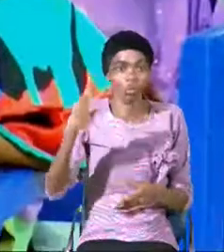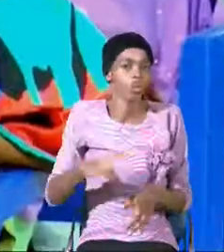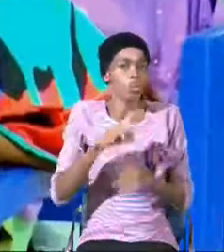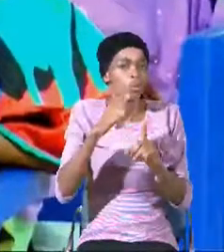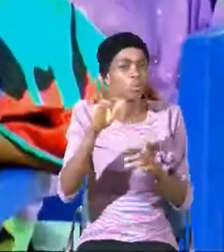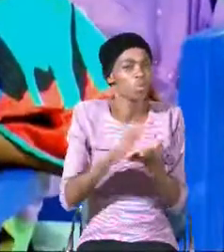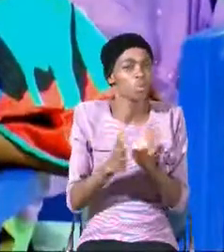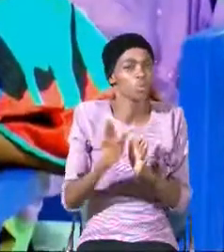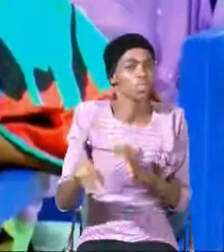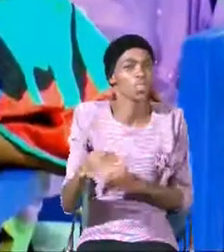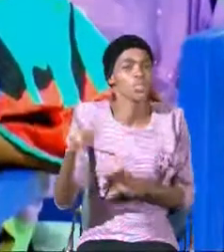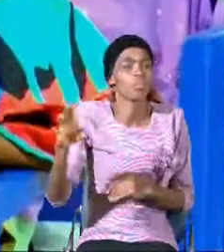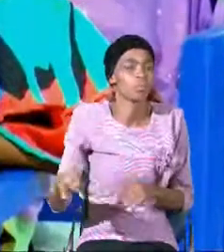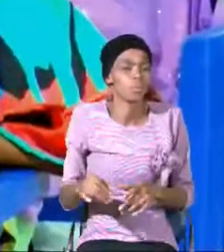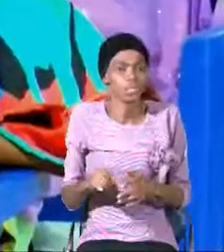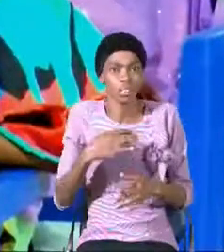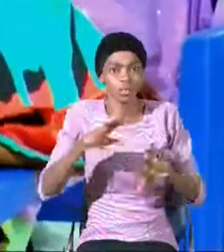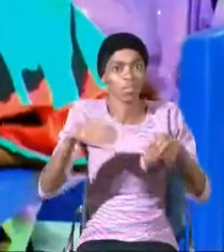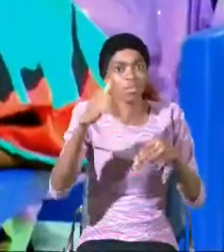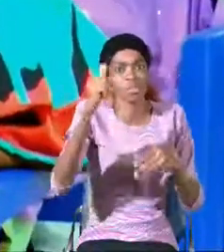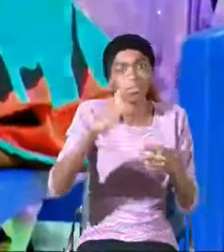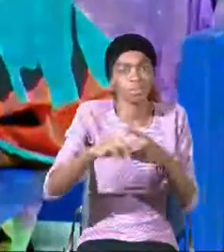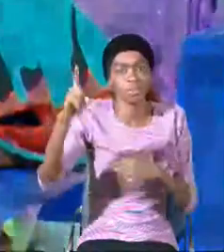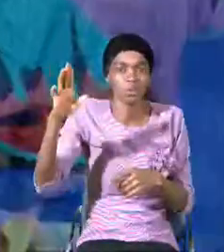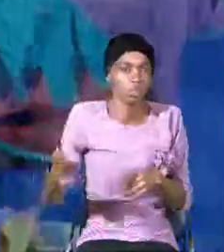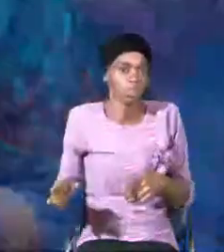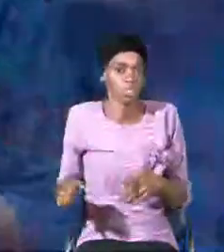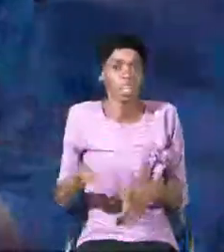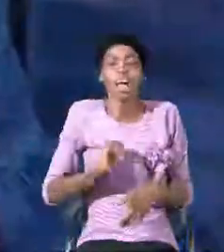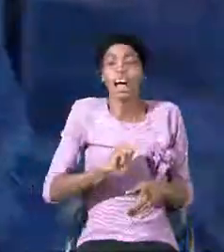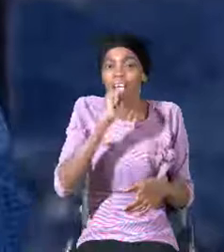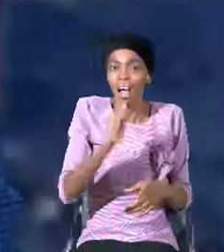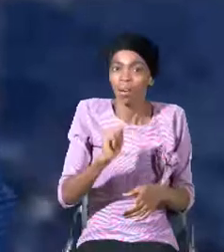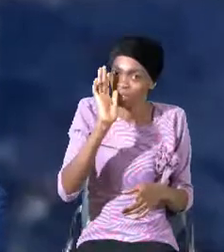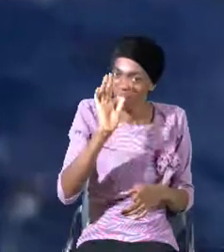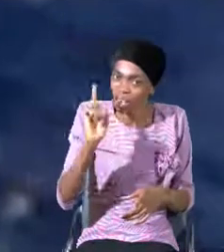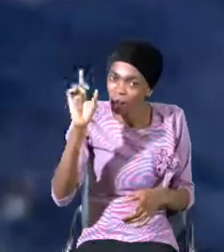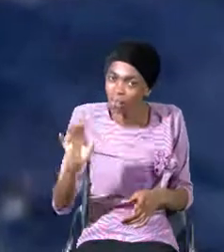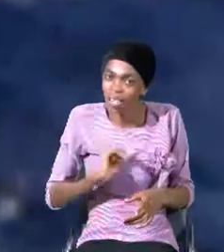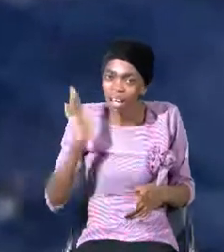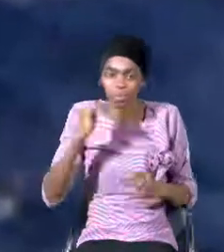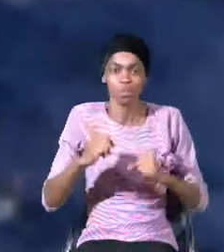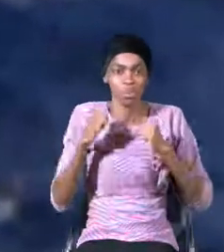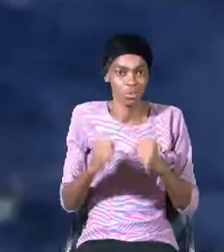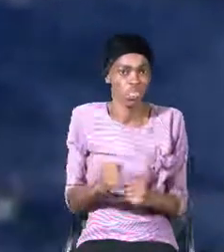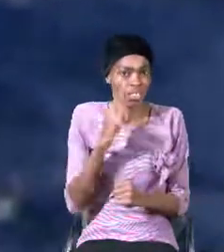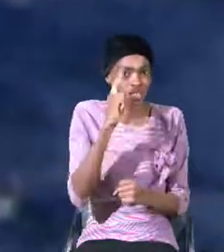Dieu, je suis ton Dieu, je te fortifie. Je viens à ton